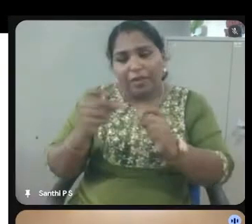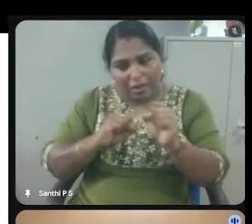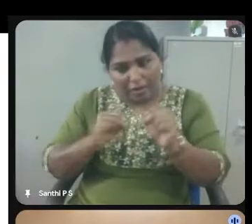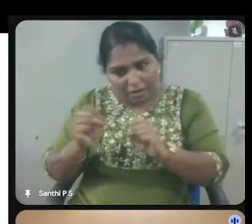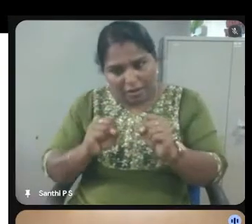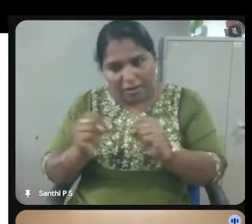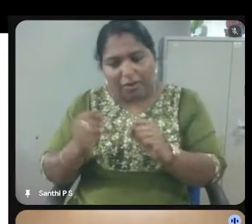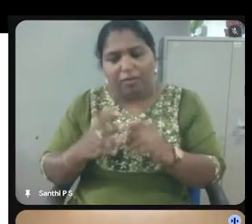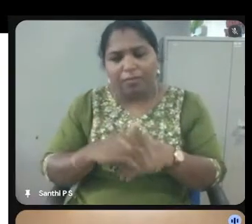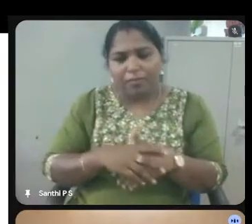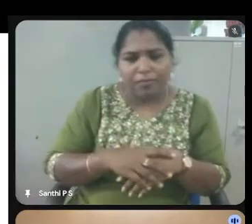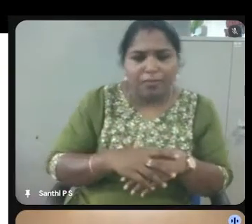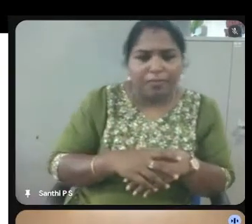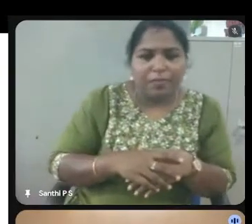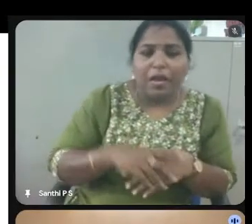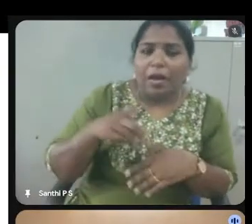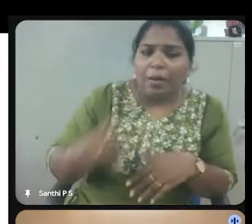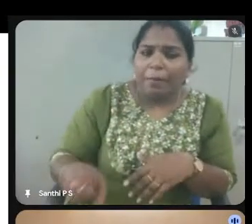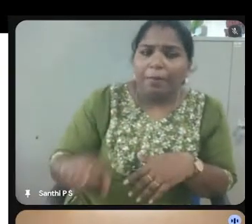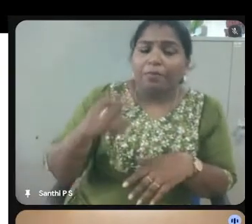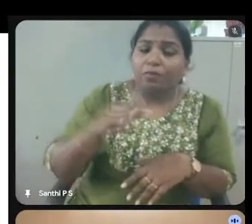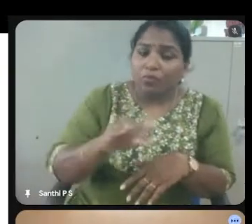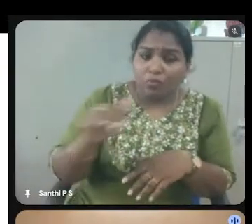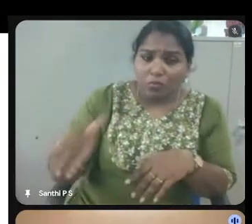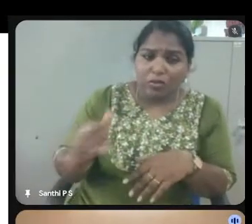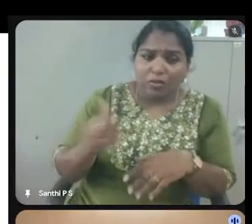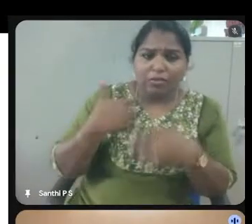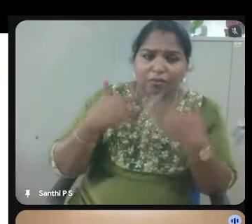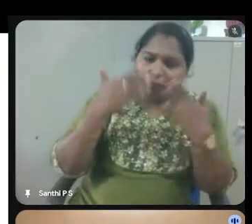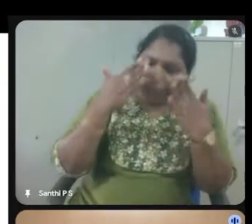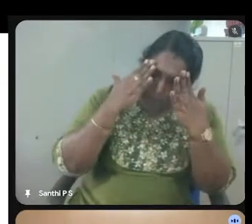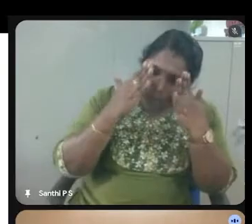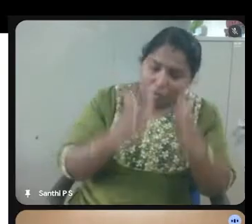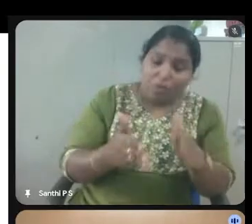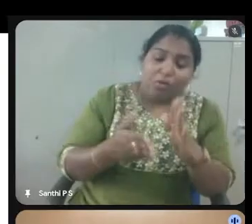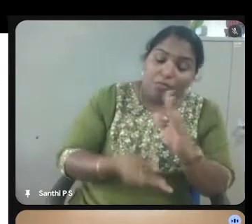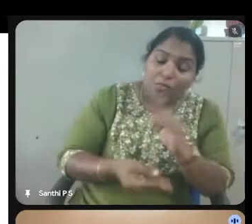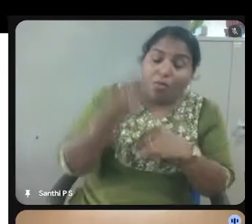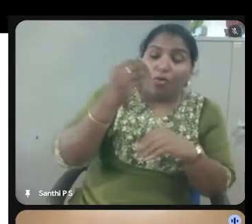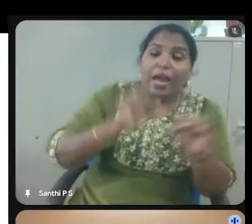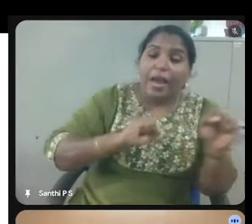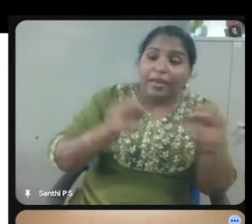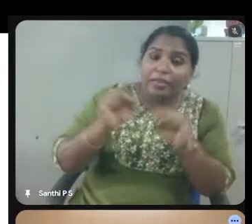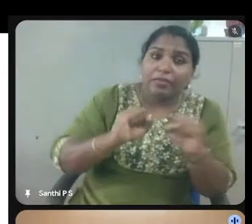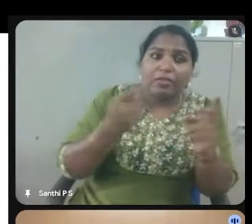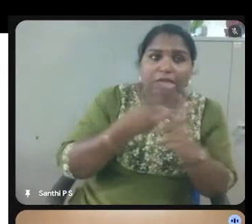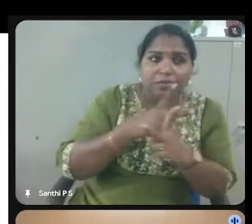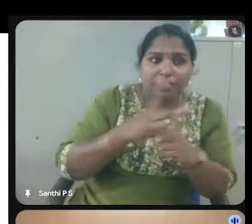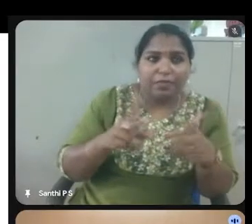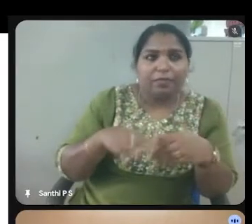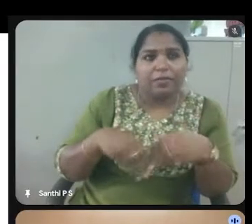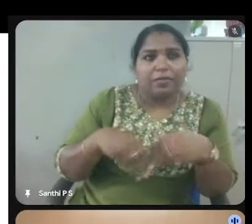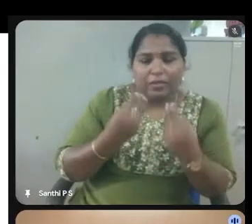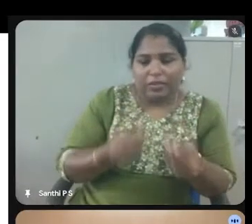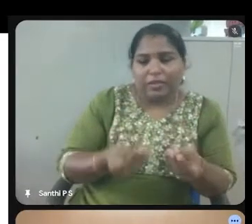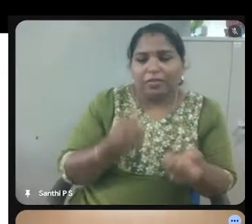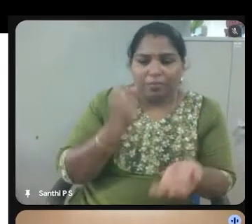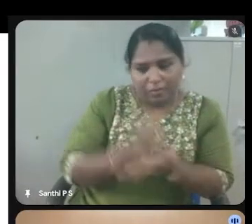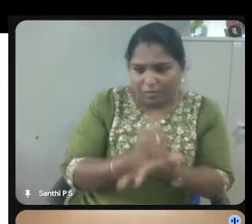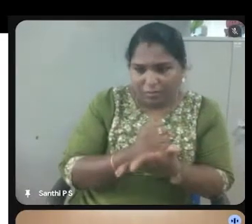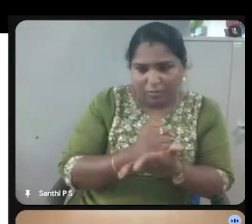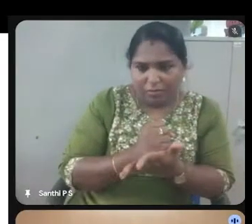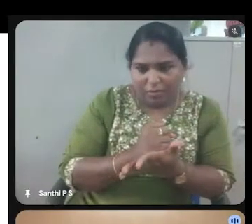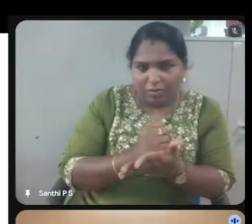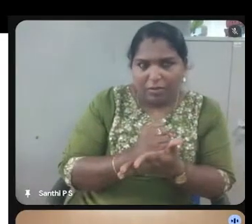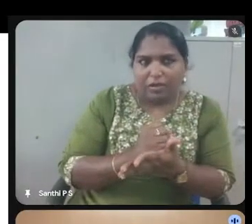ടൈം കൂടുന്ന കുട്ടികൾക്ക് അങ്ങനത്തെ ആക്ടിവിറ്റീസ് ശ്രദ്ധ കേന്ദ്രീകരിച്ച് ചെയ്യേണ്ട കളികൾ, വായന, അങ്ങനത്തെ ആക്ടിവിറ്റീസ് ഒക്കെ കുറയുകയും ചെയ്യുന്നു. അപ്പൊ അതും